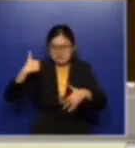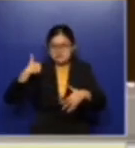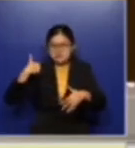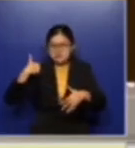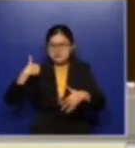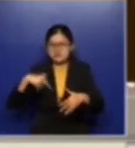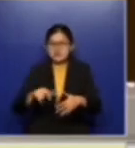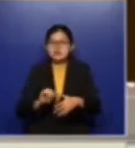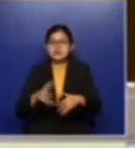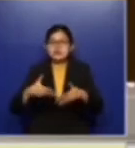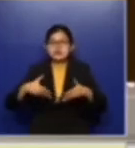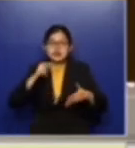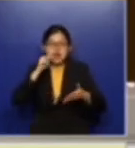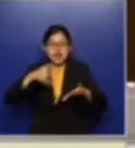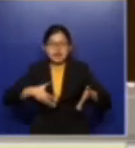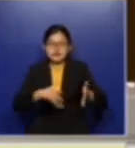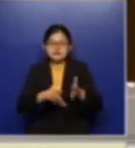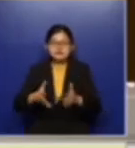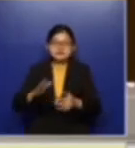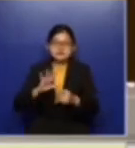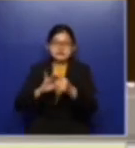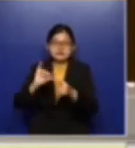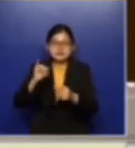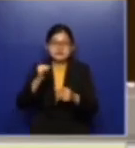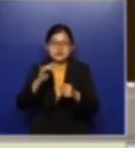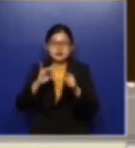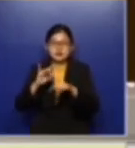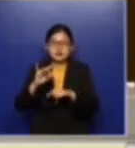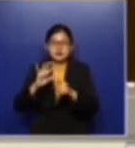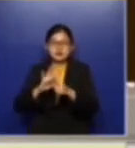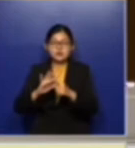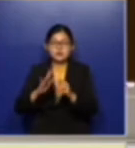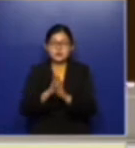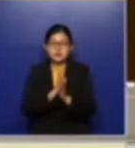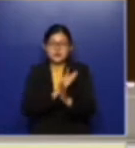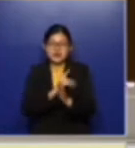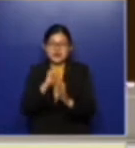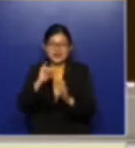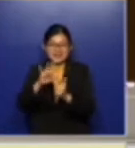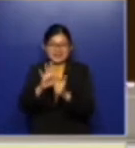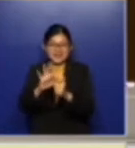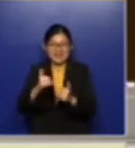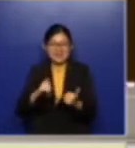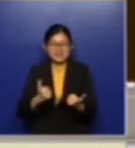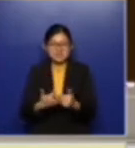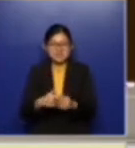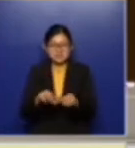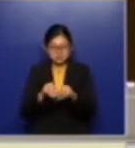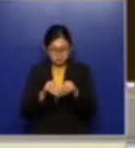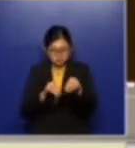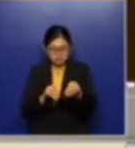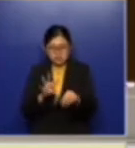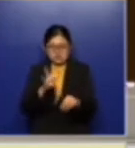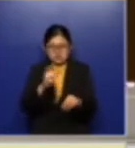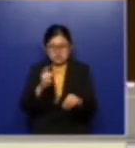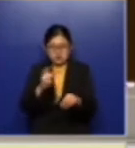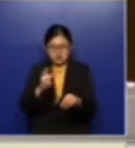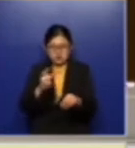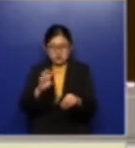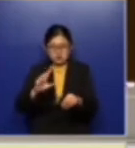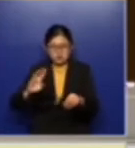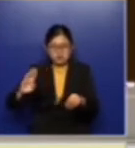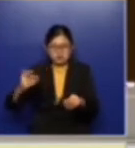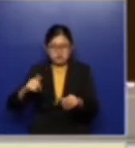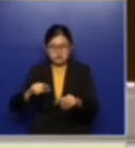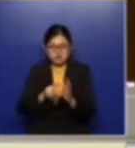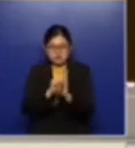าเนี่ยเริ่มด้วยคลองมออก่อนซึ่งมีความยาว104กิโลเมตรไปจังหวัดสุพร